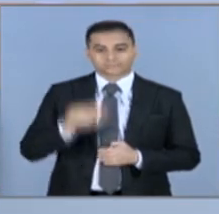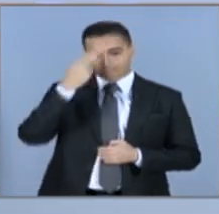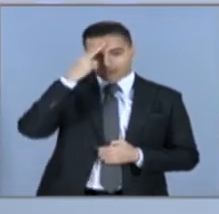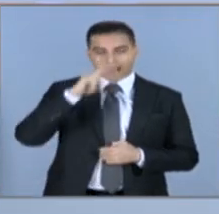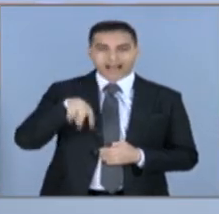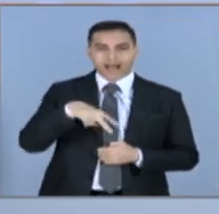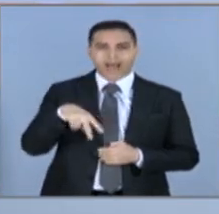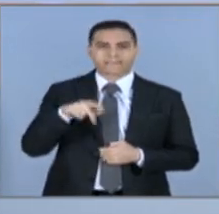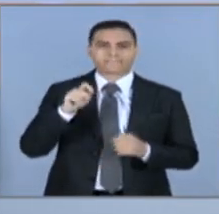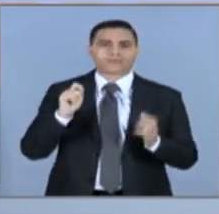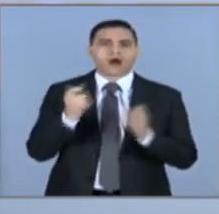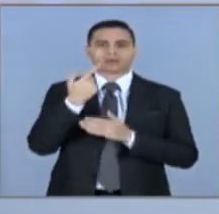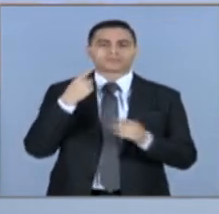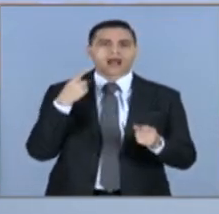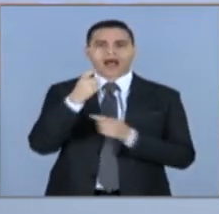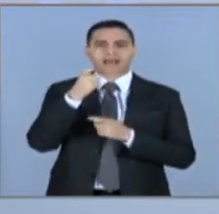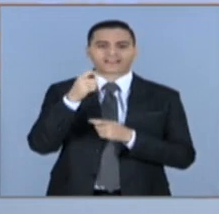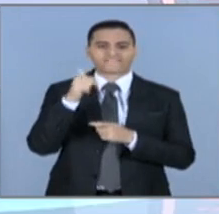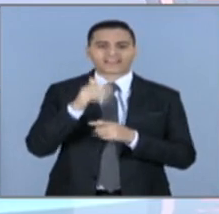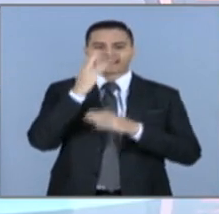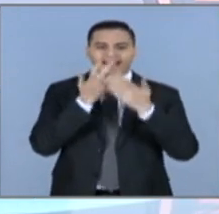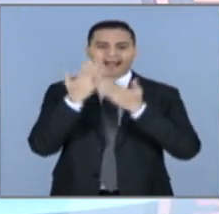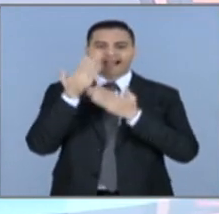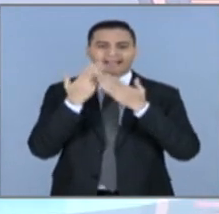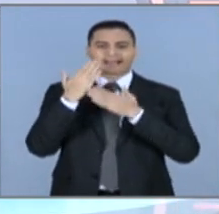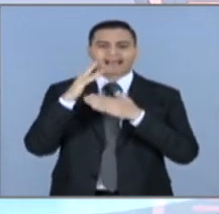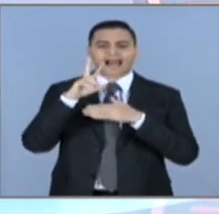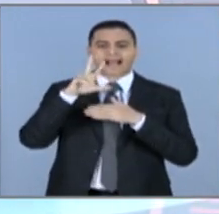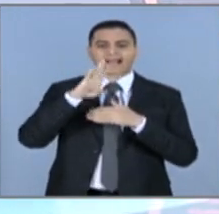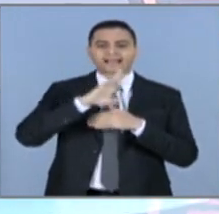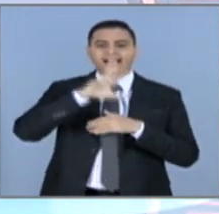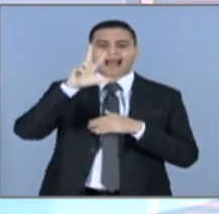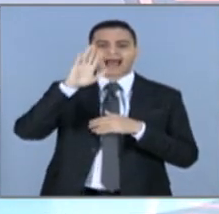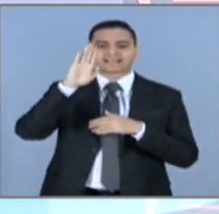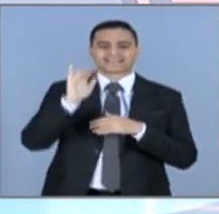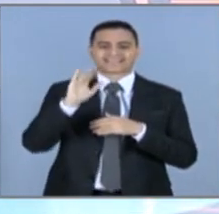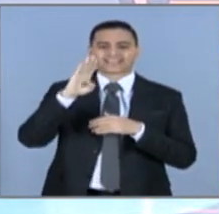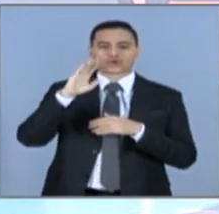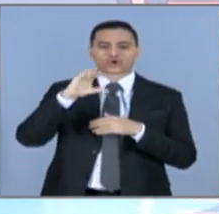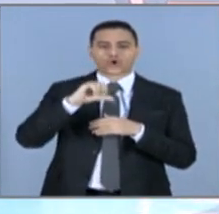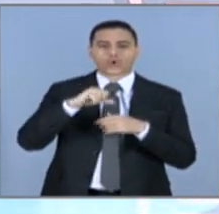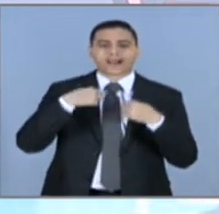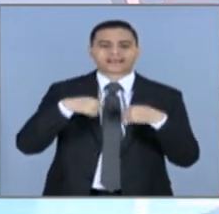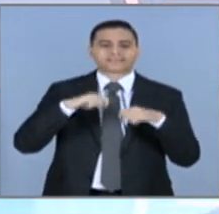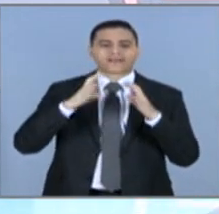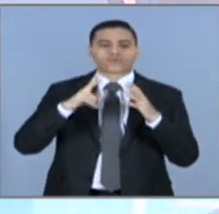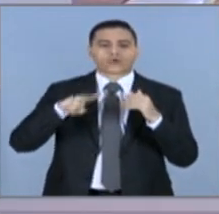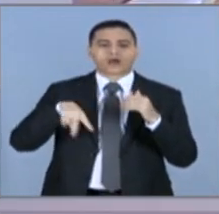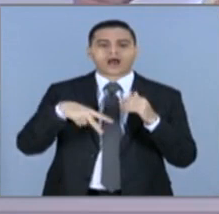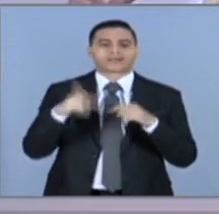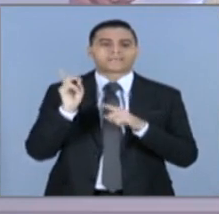من هو اللاعب صاحب أسرع هدف في تاريخ الكلاسيكو الإسباني في كرة القدم حتى عام